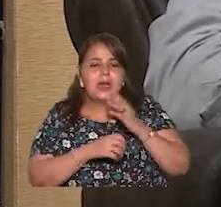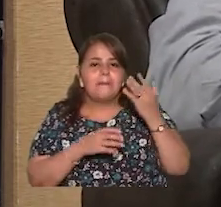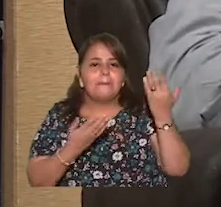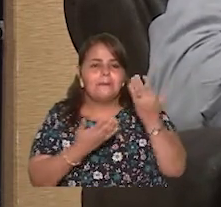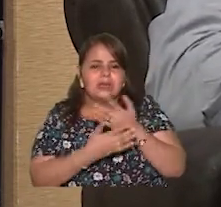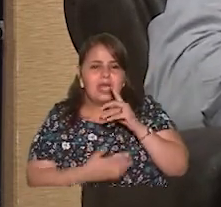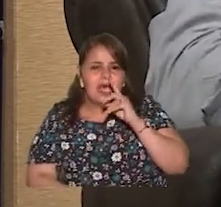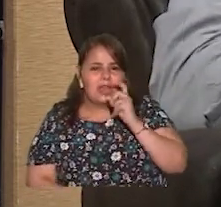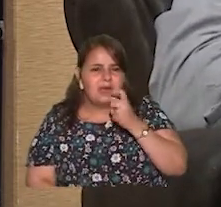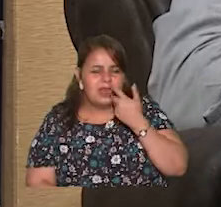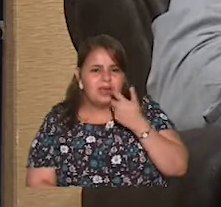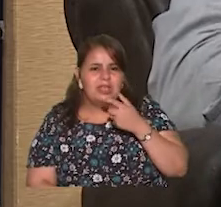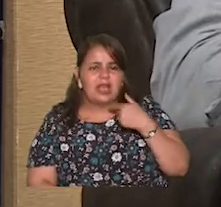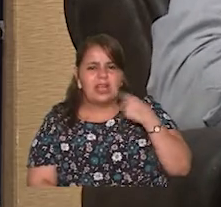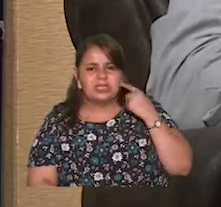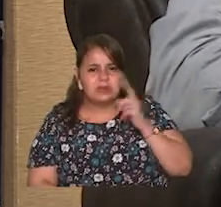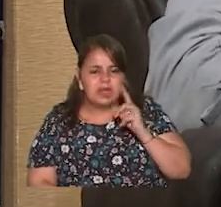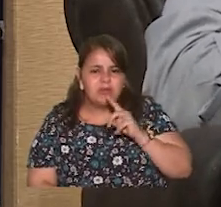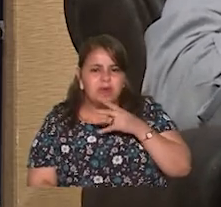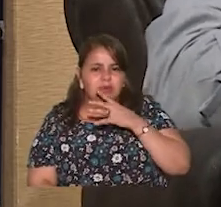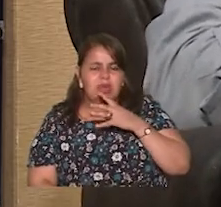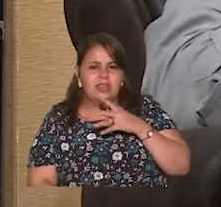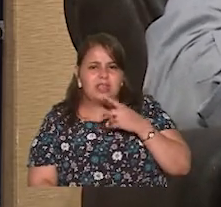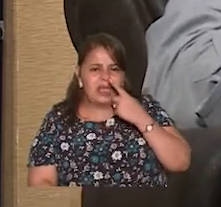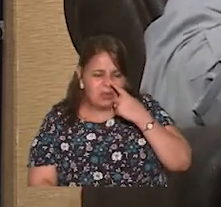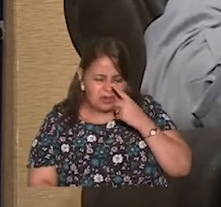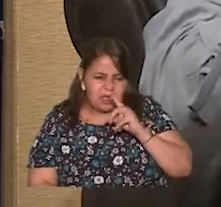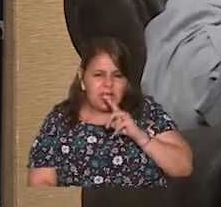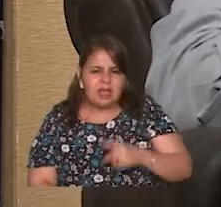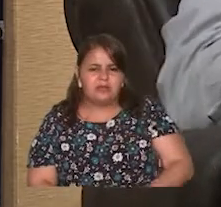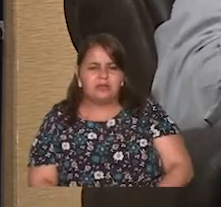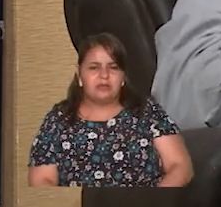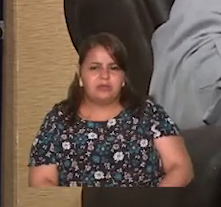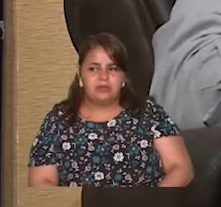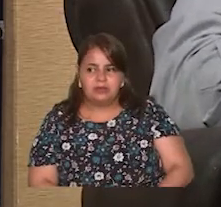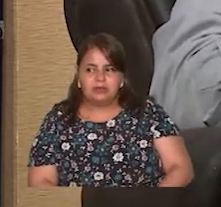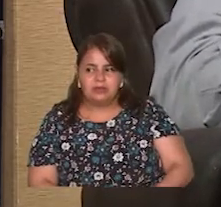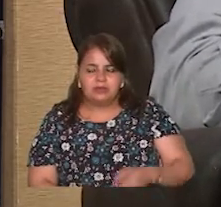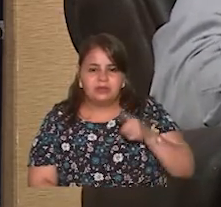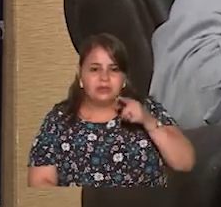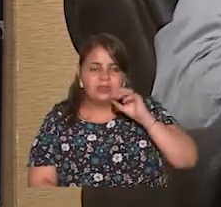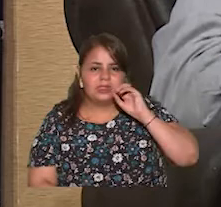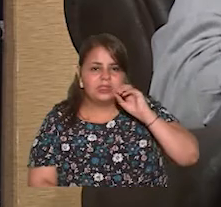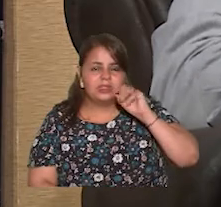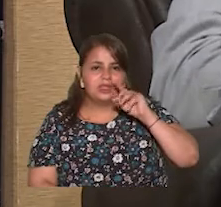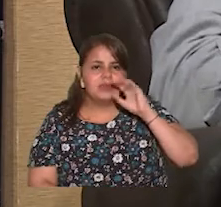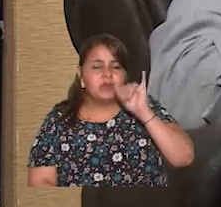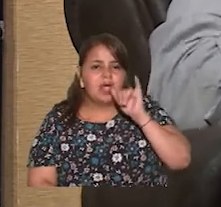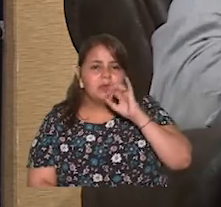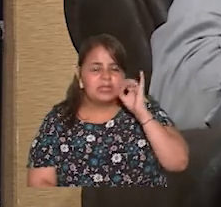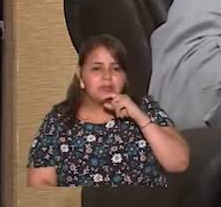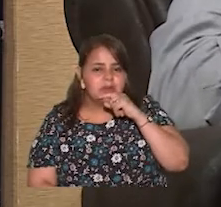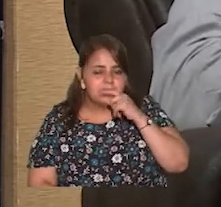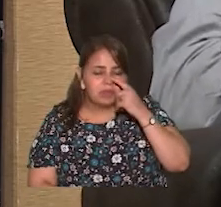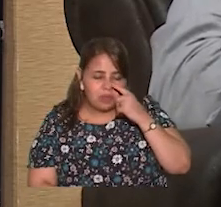الكلام يا ابونا، ما بتخضعش. أيوة حبيبي، ما هو طب وانت؟ الانجيل قال فعلا ان هي لازم تخضع. انت عندك حق، وانت